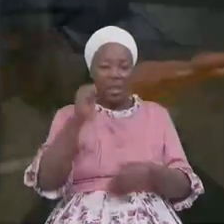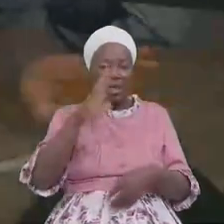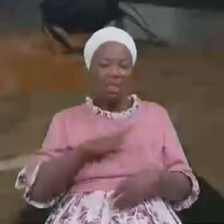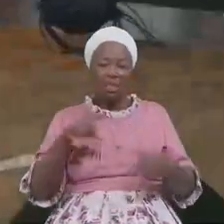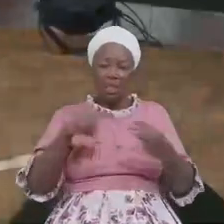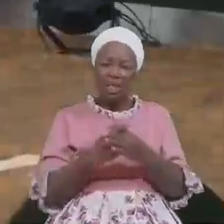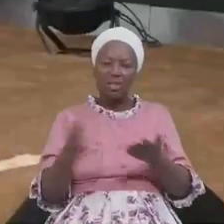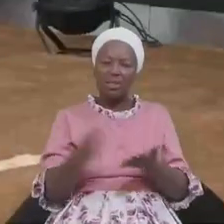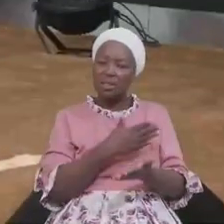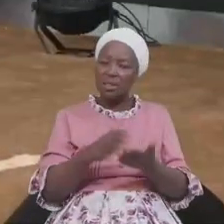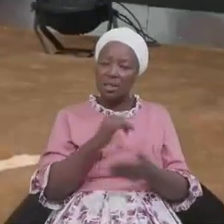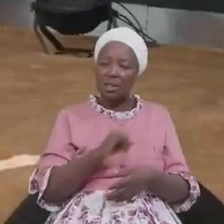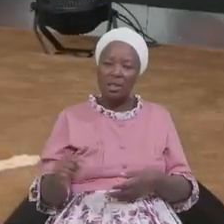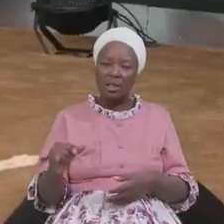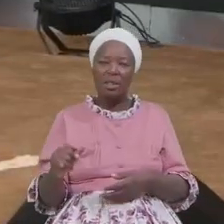à chanter,